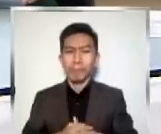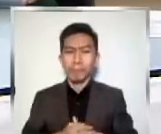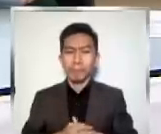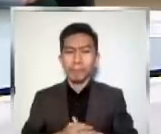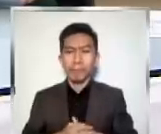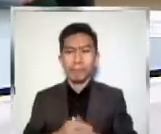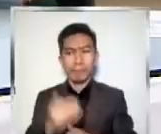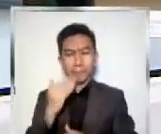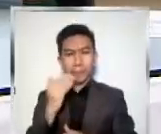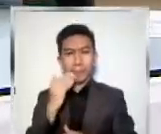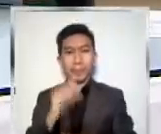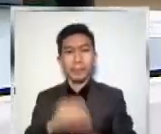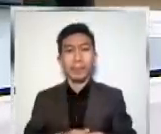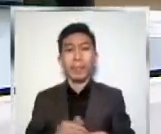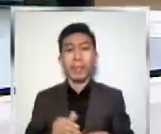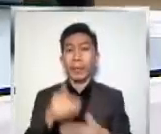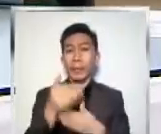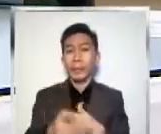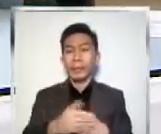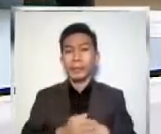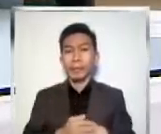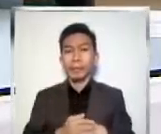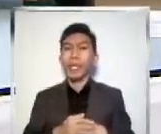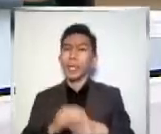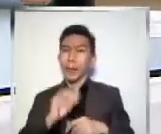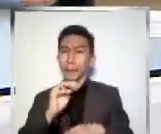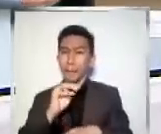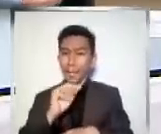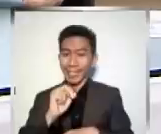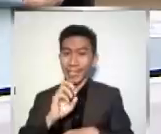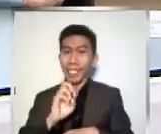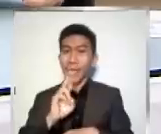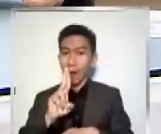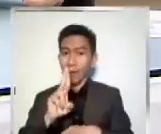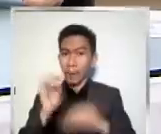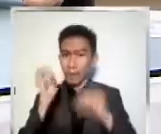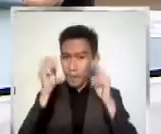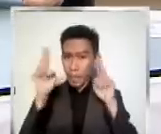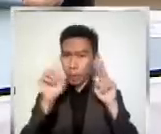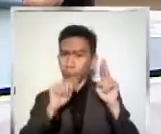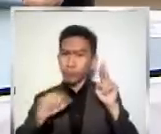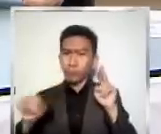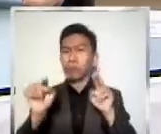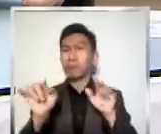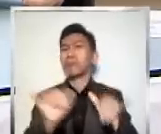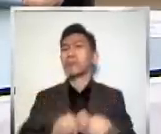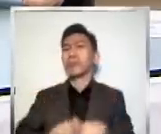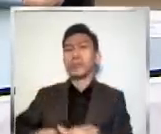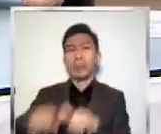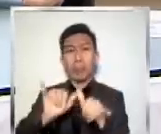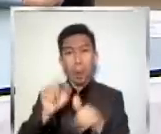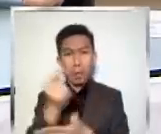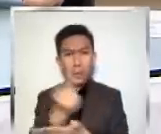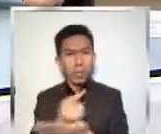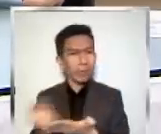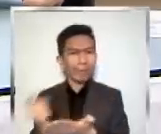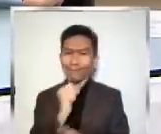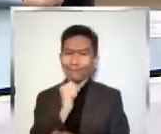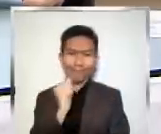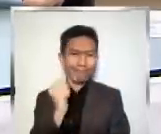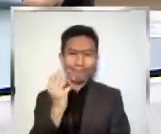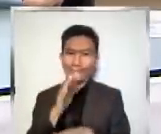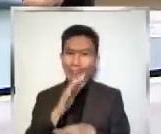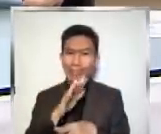Nagkakaisa raw ang mga alkalde ng Metro Manila na hindi sapat ang isang linggong ECQ at kung sila ang masusunod, eh kailangan i-extend ito ng isa pang